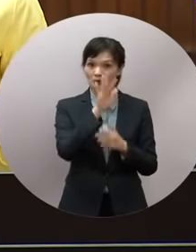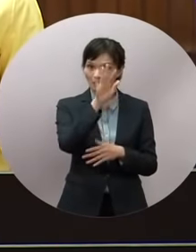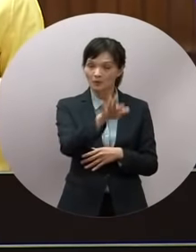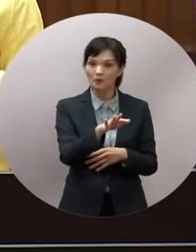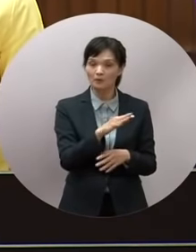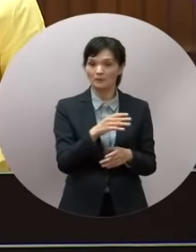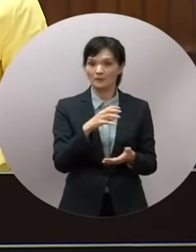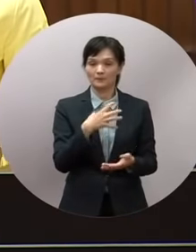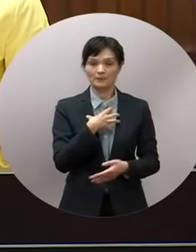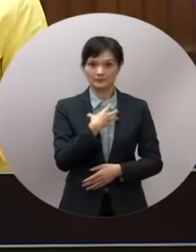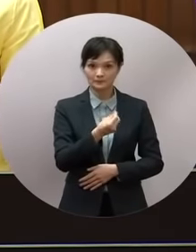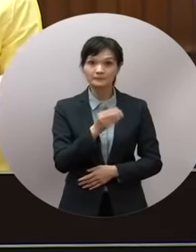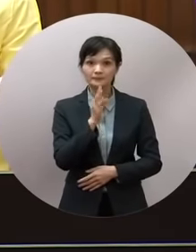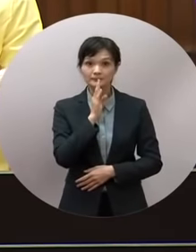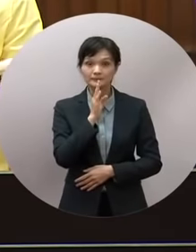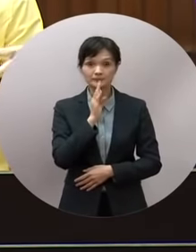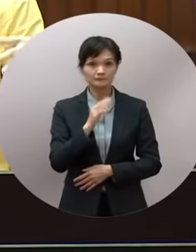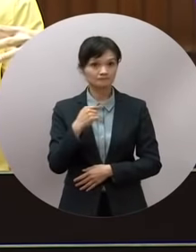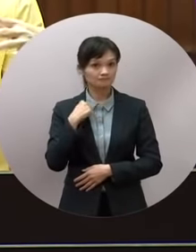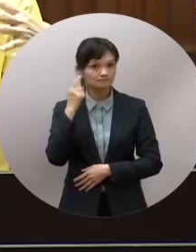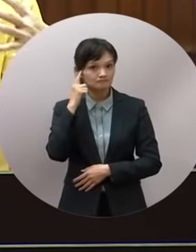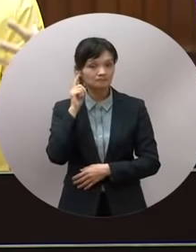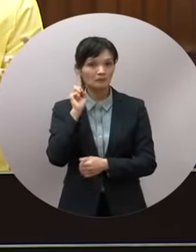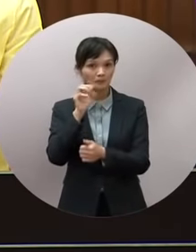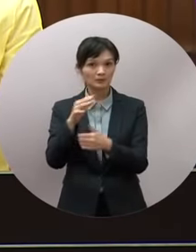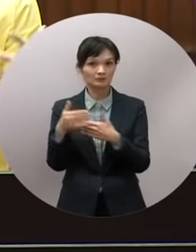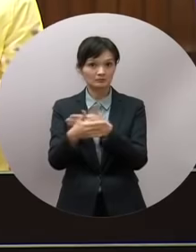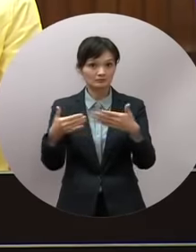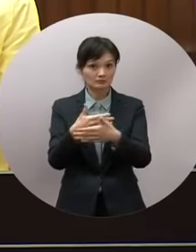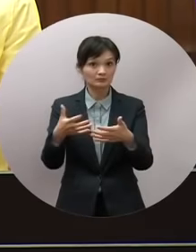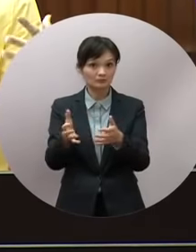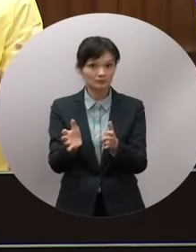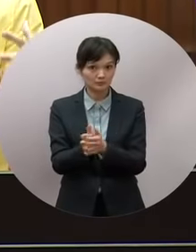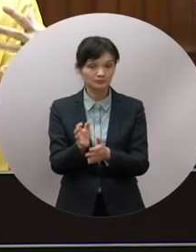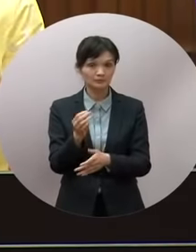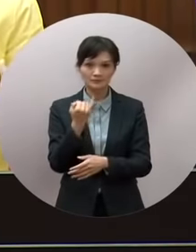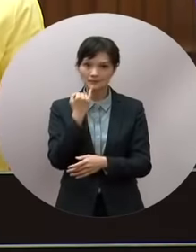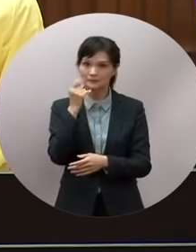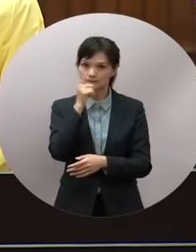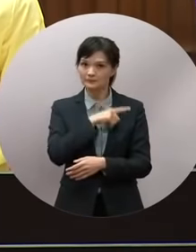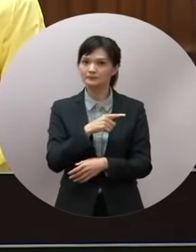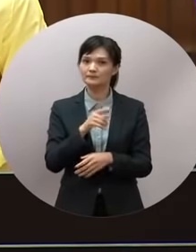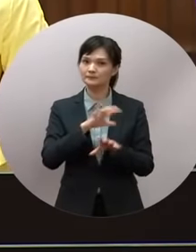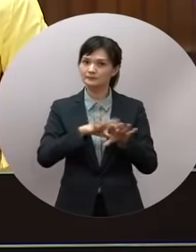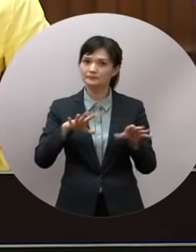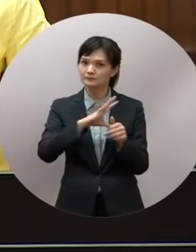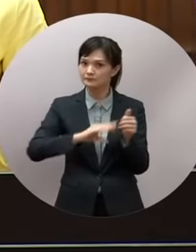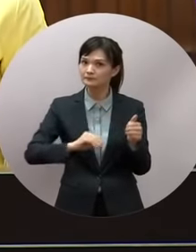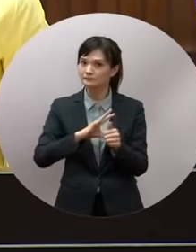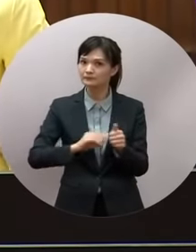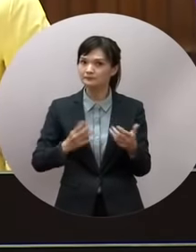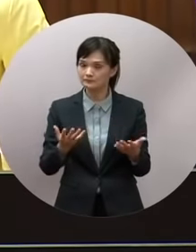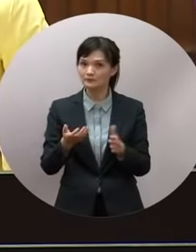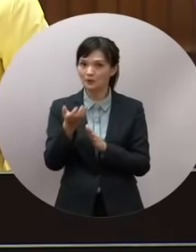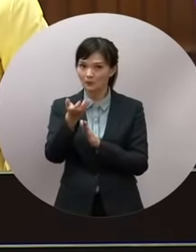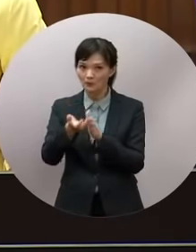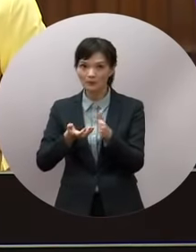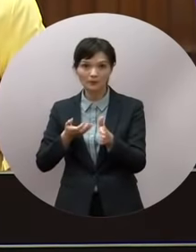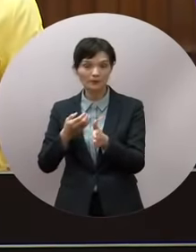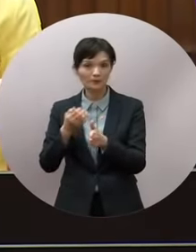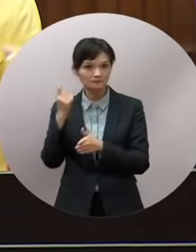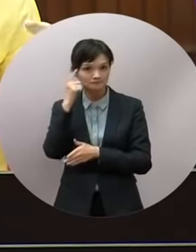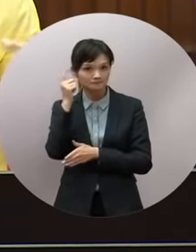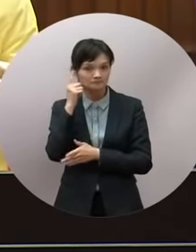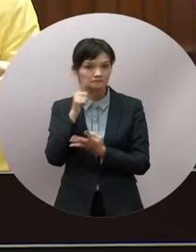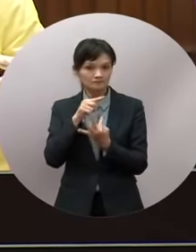建议说，交通部以后是不是在这种前瞻性思维的 规划上可以超前部署，不